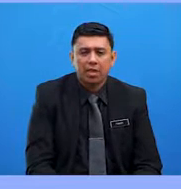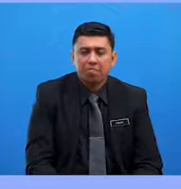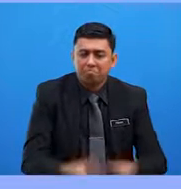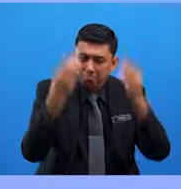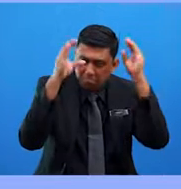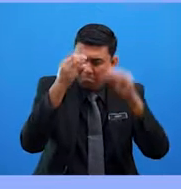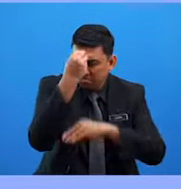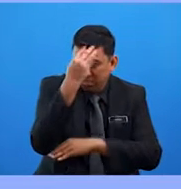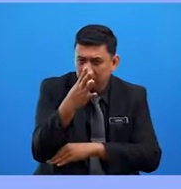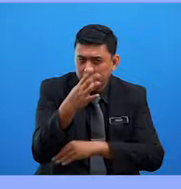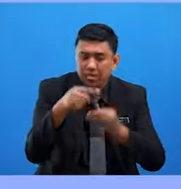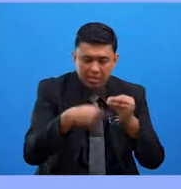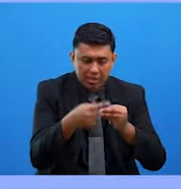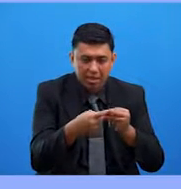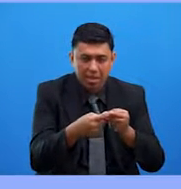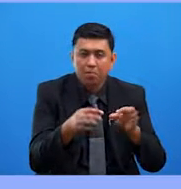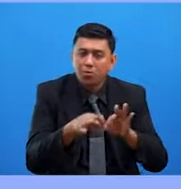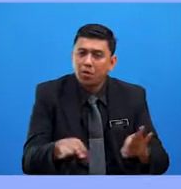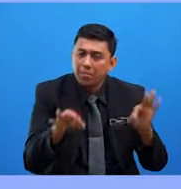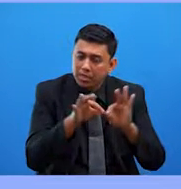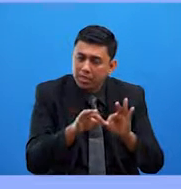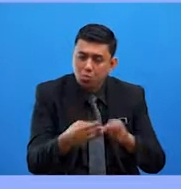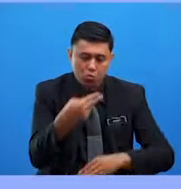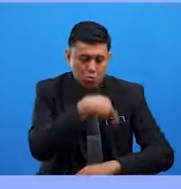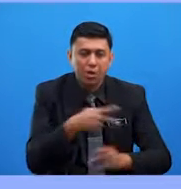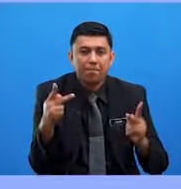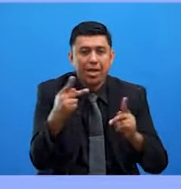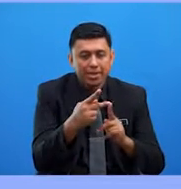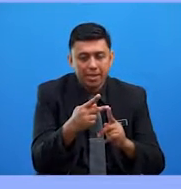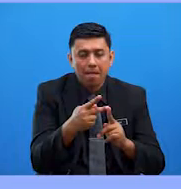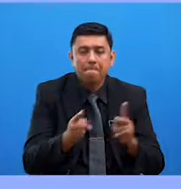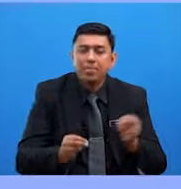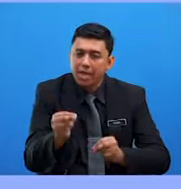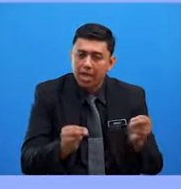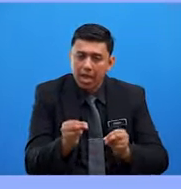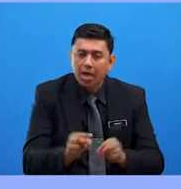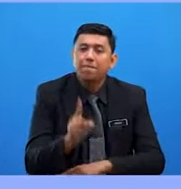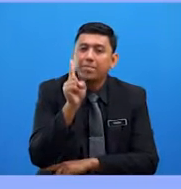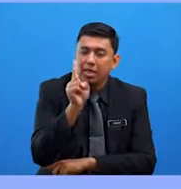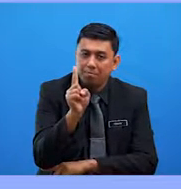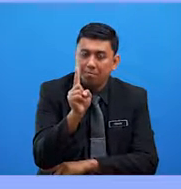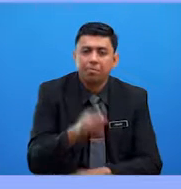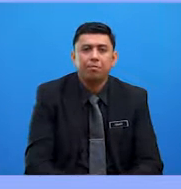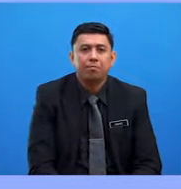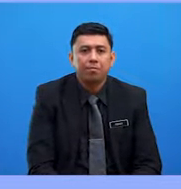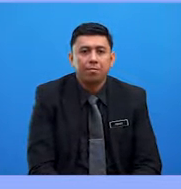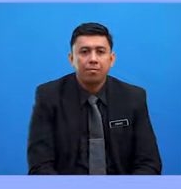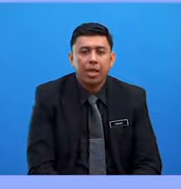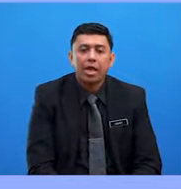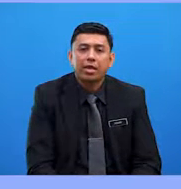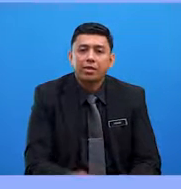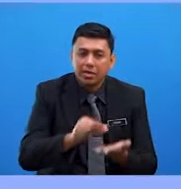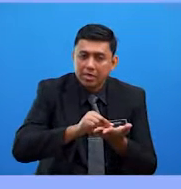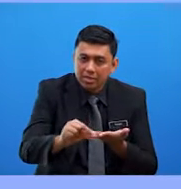menerangkan tentang kepentingan untung kepada perniagaan. Yang pertama adalah sebagai